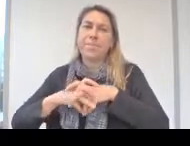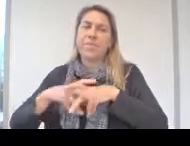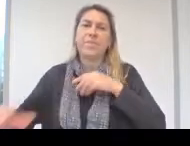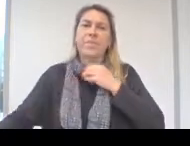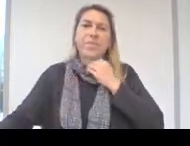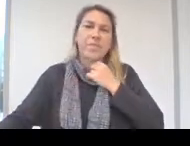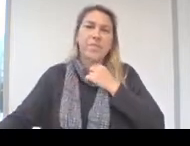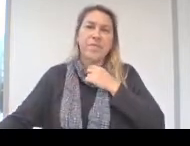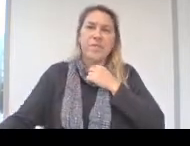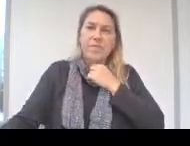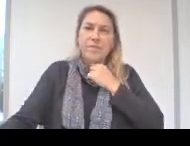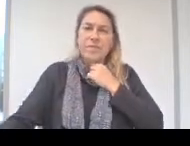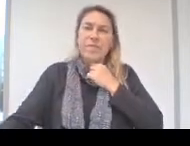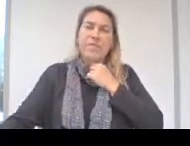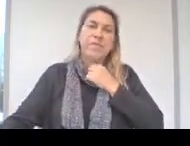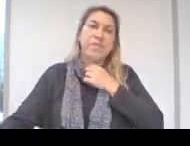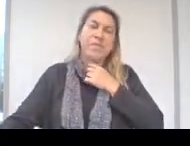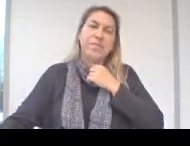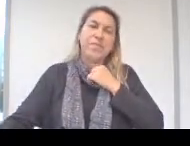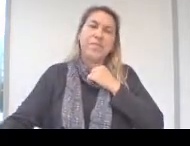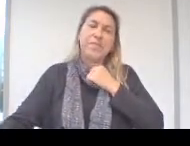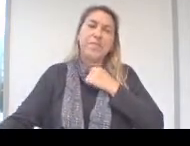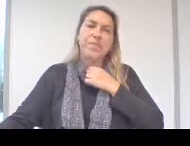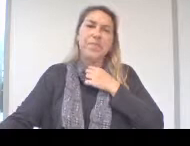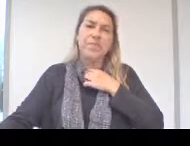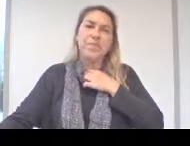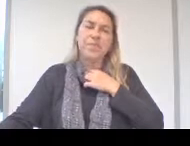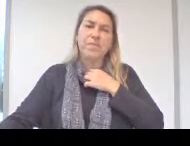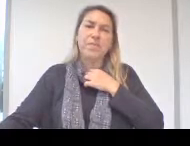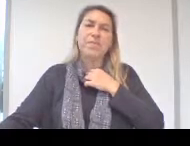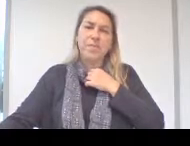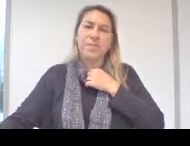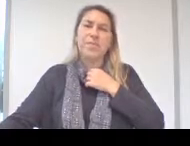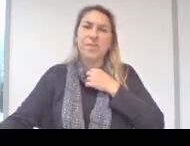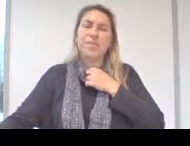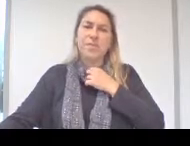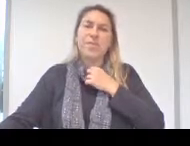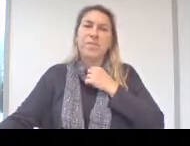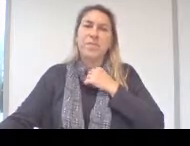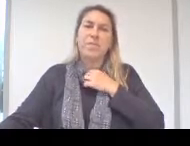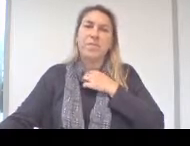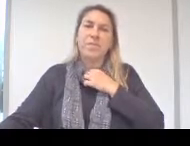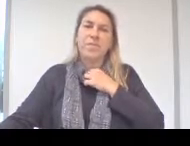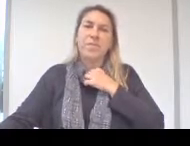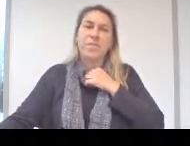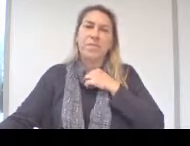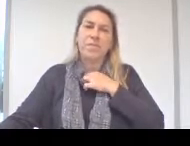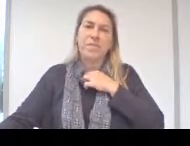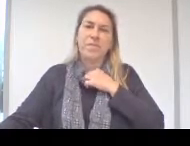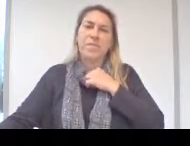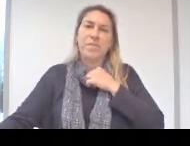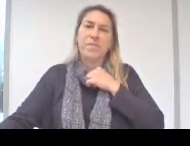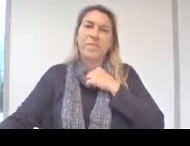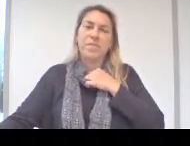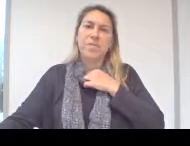même si on est sur de la saisonnalité et on a insisté au début pour le dire, ben, on peut trouver du travail, on peut proposer des emplois, on peut avoir des